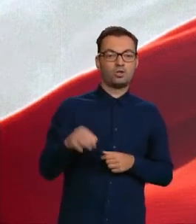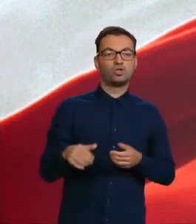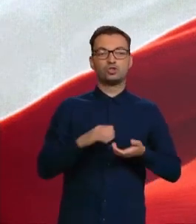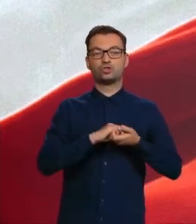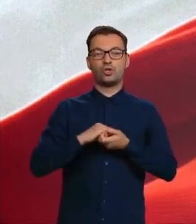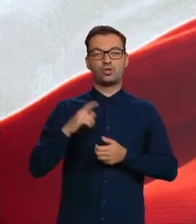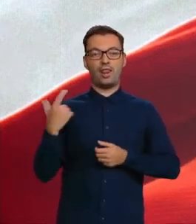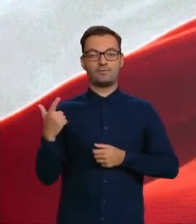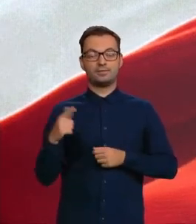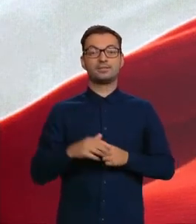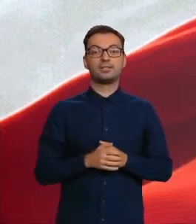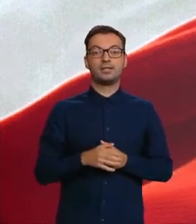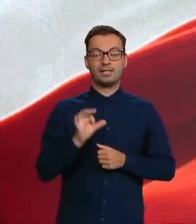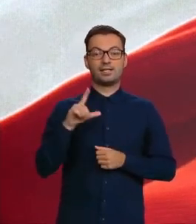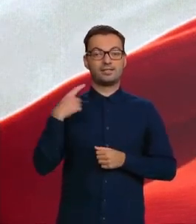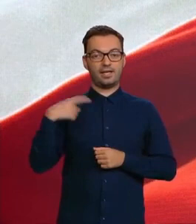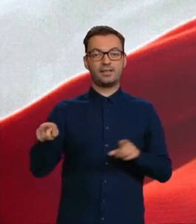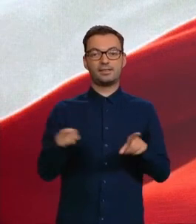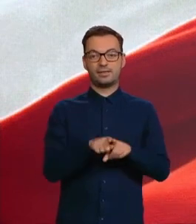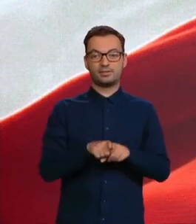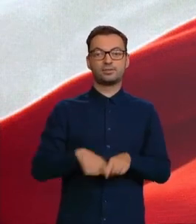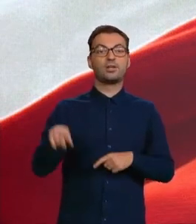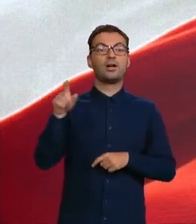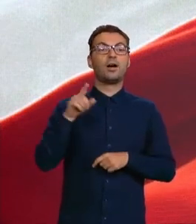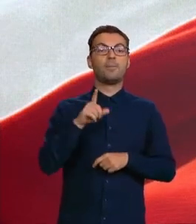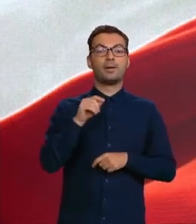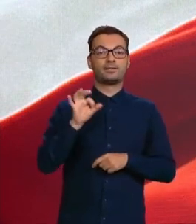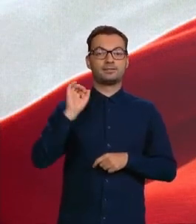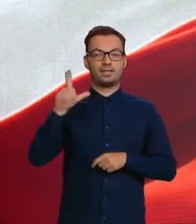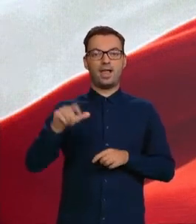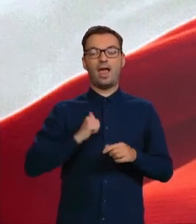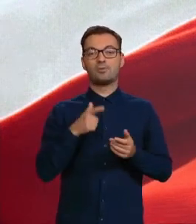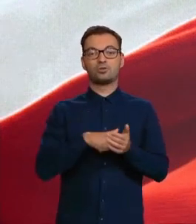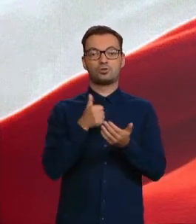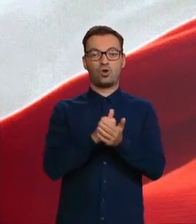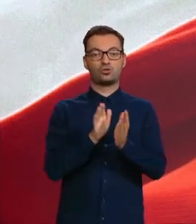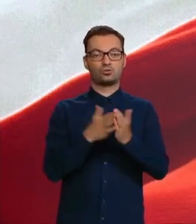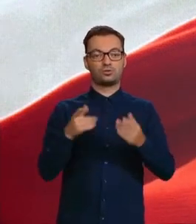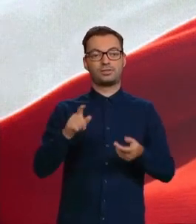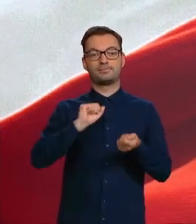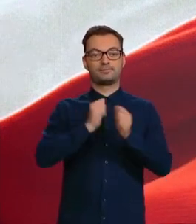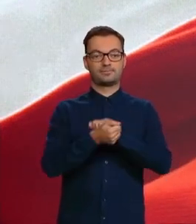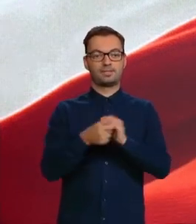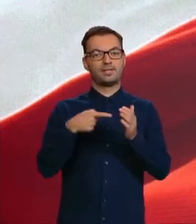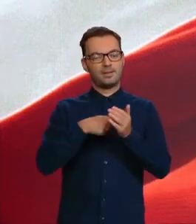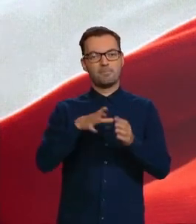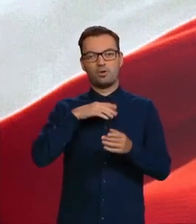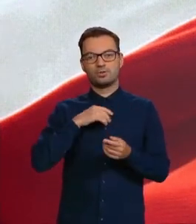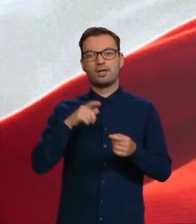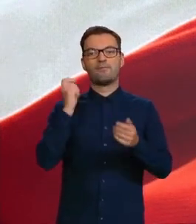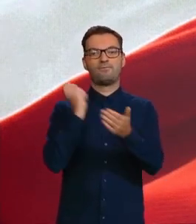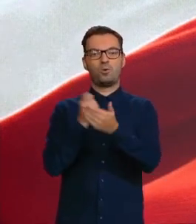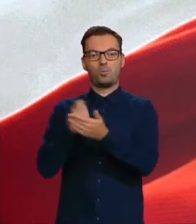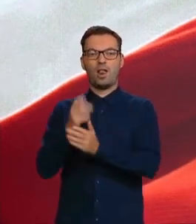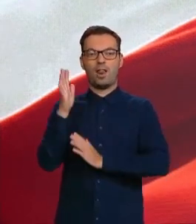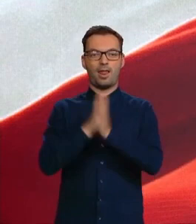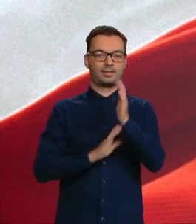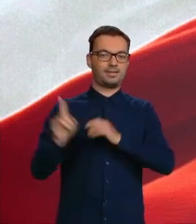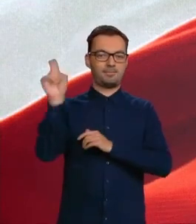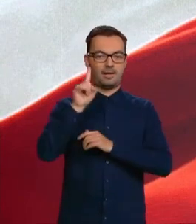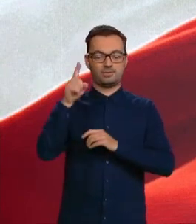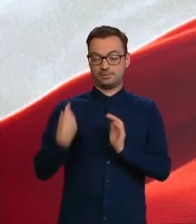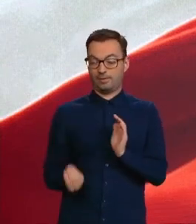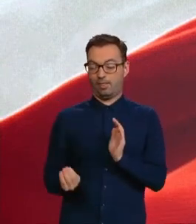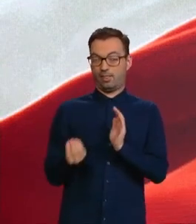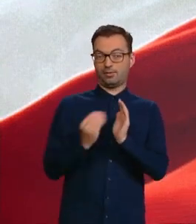Lewicy Demokratycznej oraz Polskiego Stronnictwa Ludowego o zmianę konstytucji, która zawierała furtkę do prywatyzacji lasów państwowych poprzez dodanie artykułu